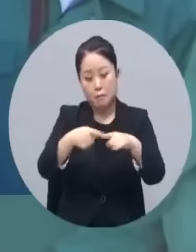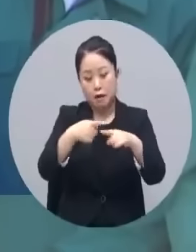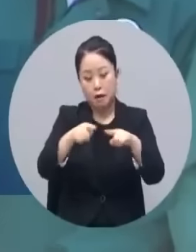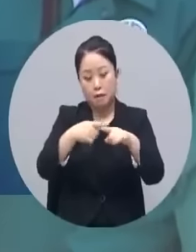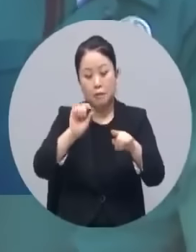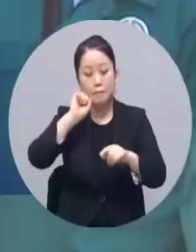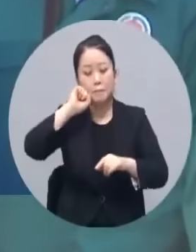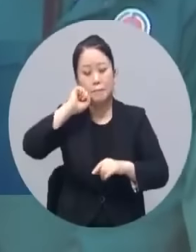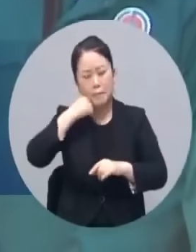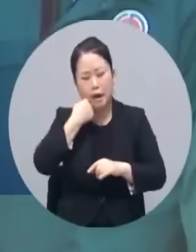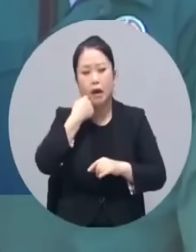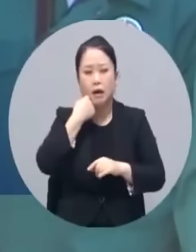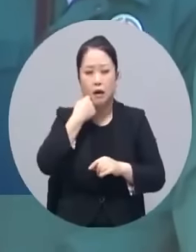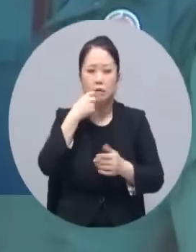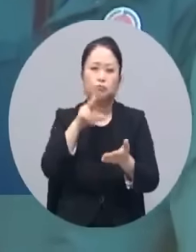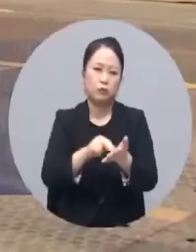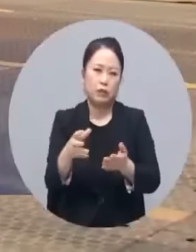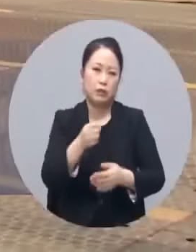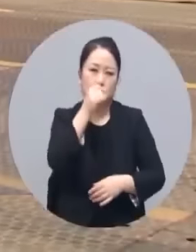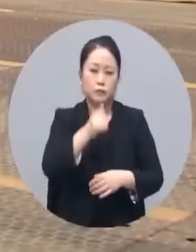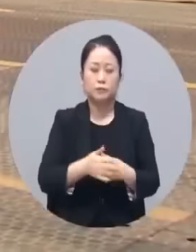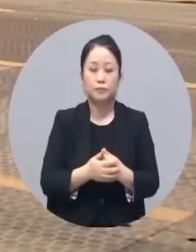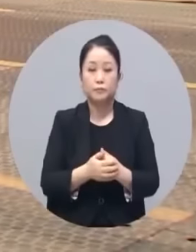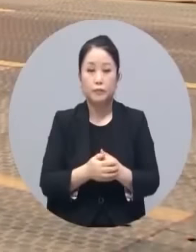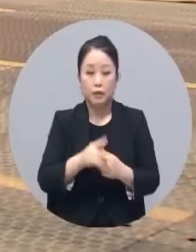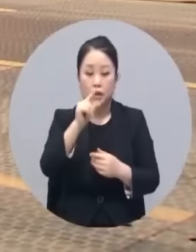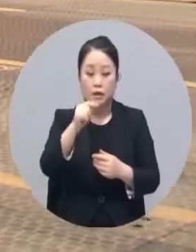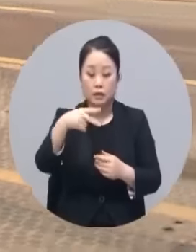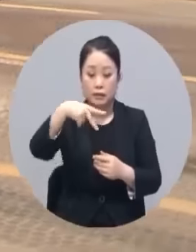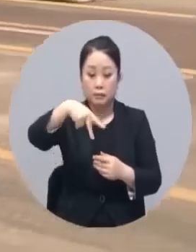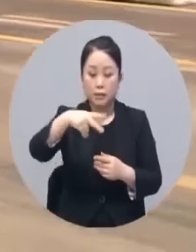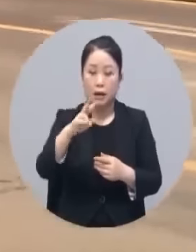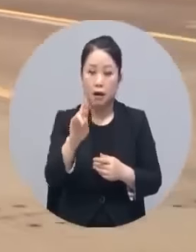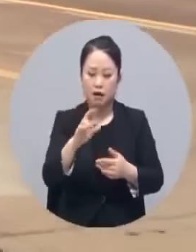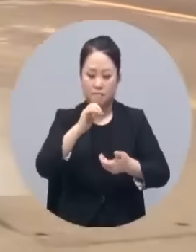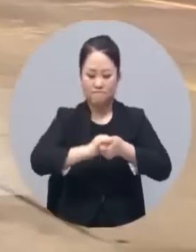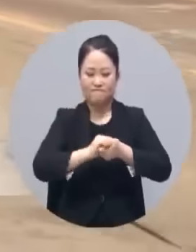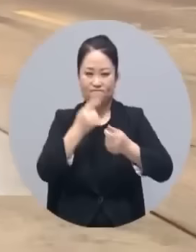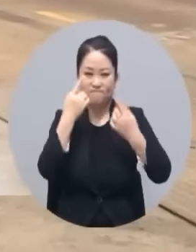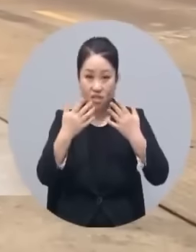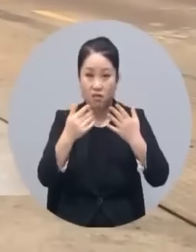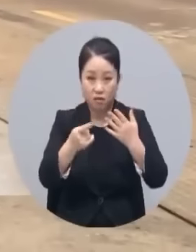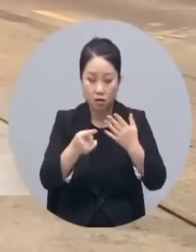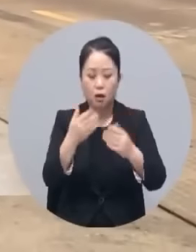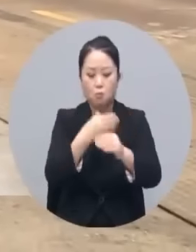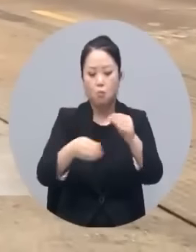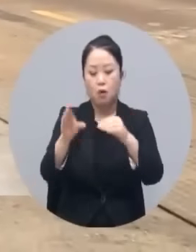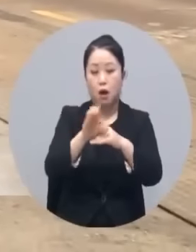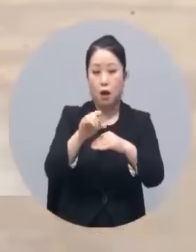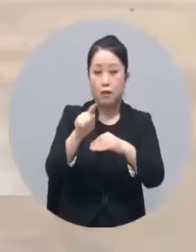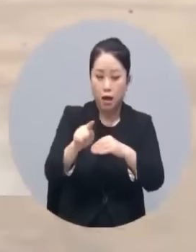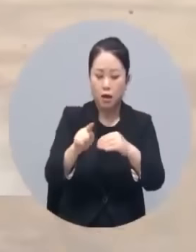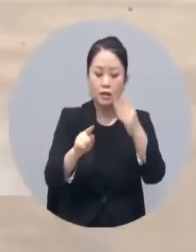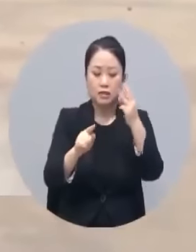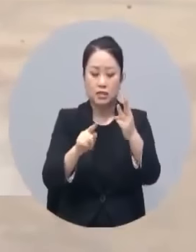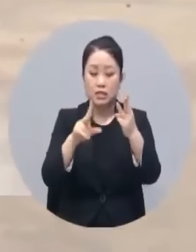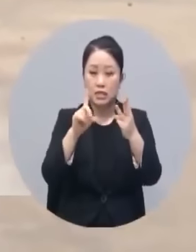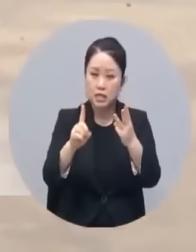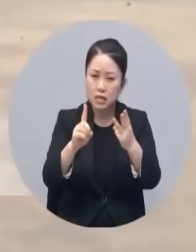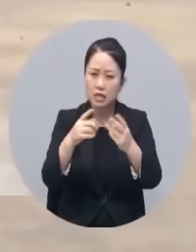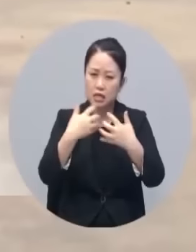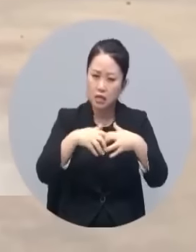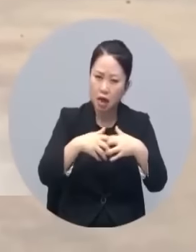상당히 어려운 문제점들을 가지고 있습니다 gpr 한계가 분명한 가운데이를 보완할 3D 장비나 인력 확보 등에